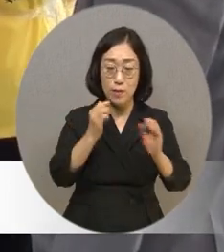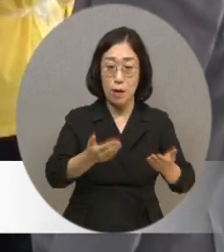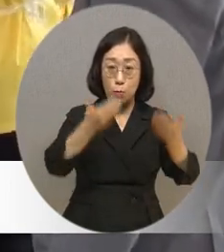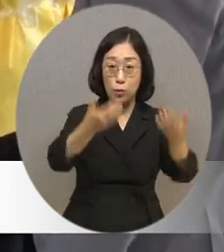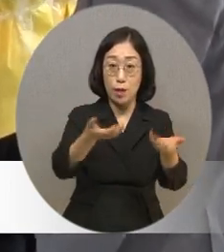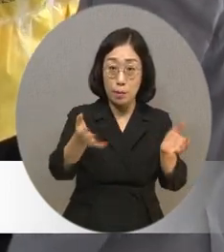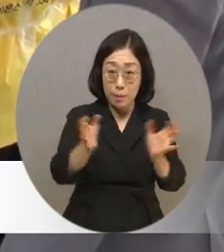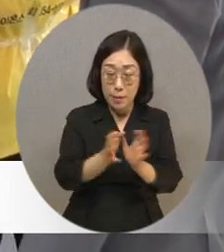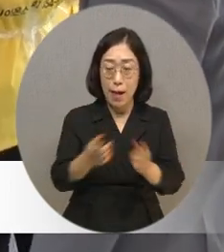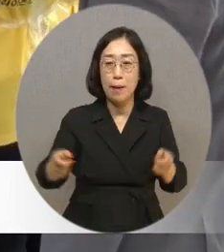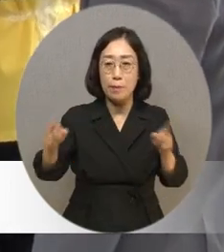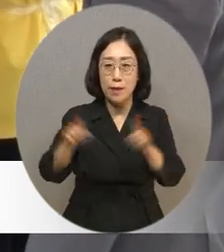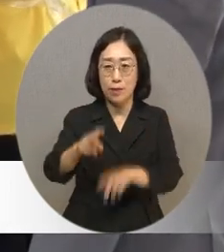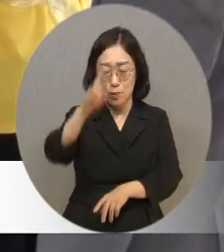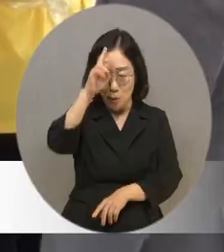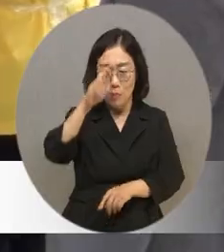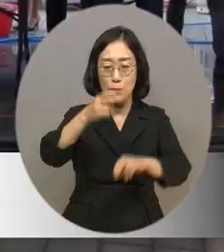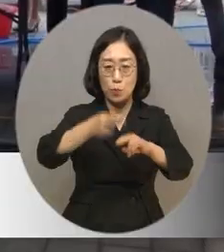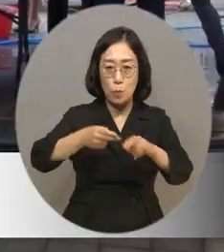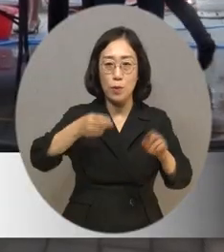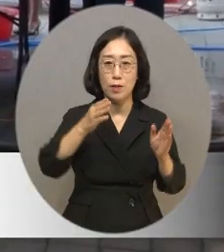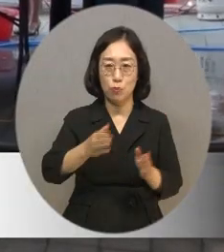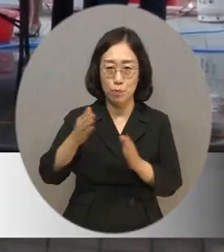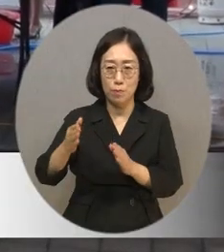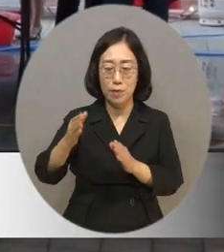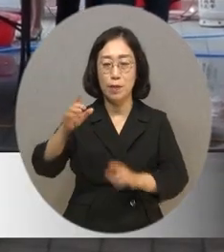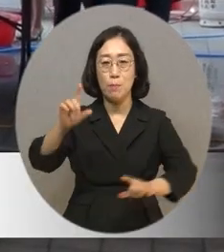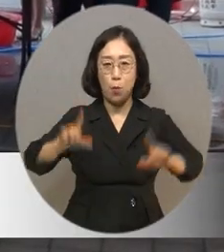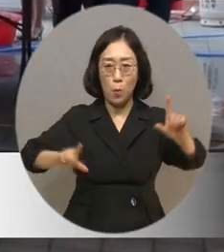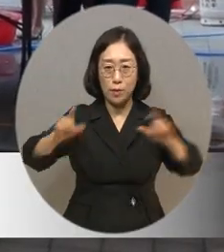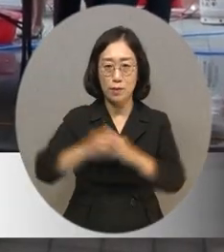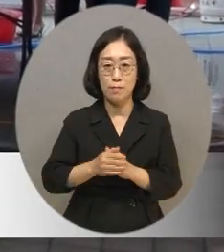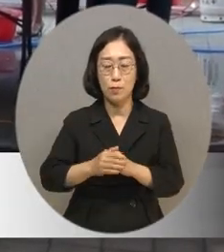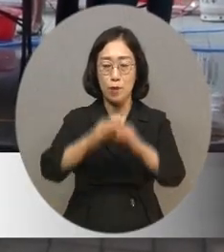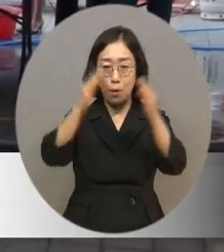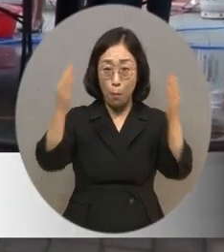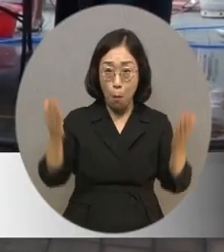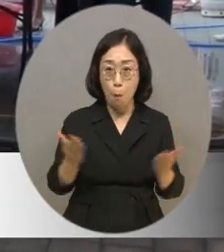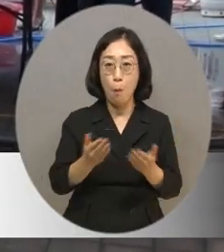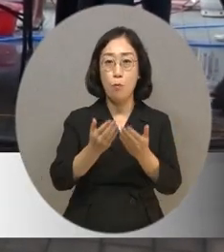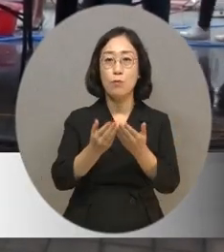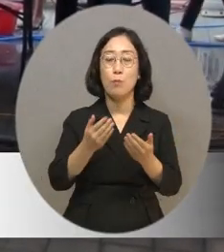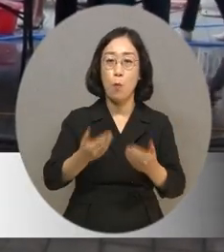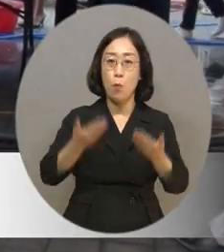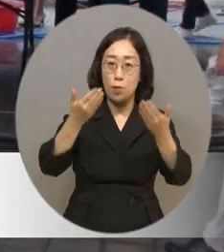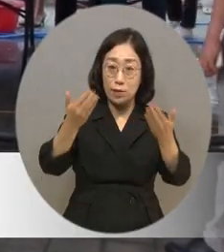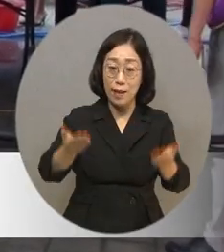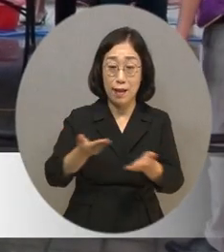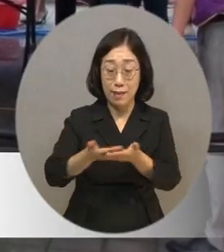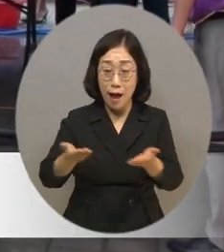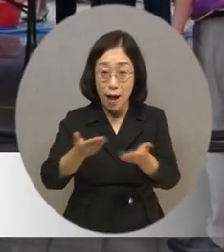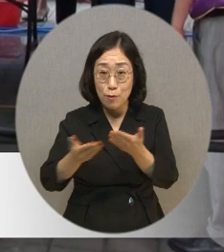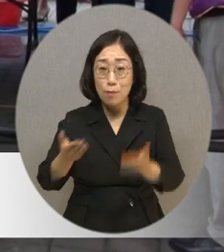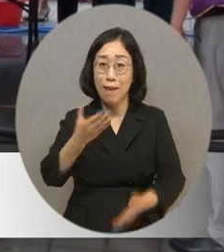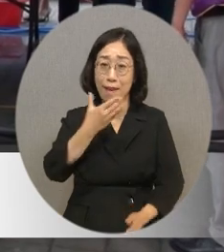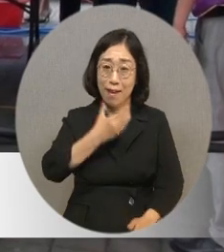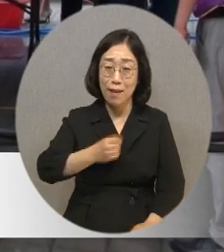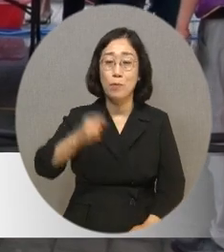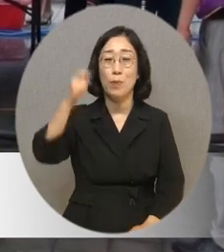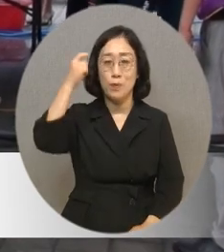함께 맞 있는 점심을 준비하고 있습니다 우 모두가 봉사하고 나누면 행복하지 않겠나가